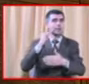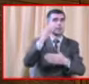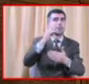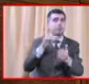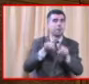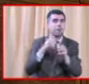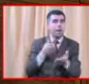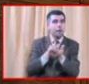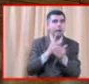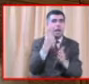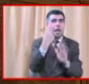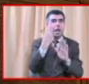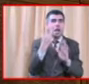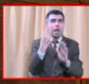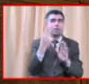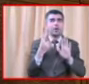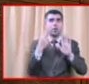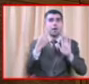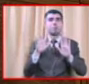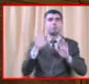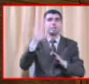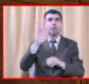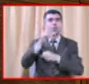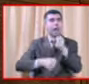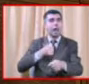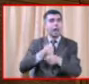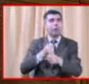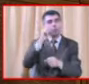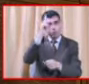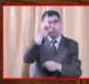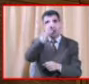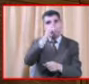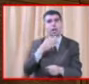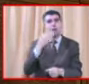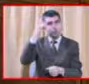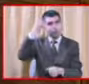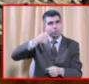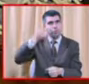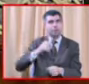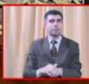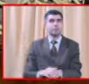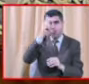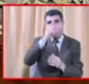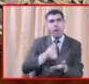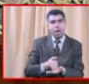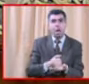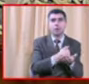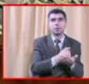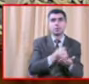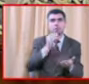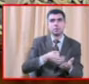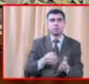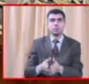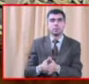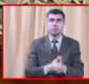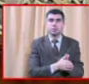اي 2017 اعتقد ياك 2015 اعتقد ان شاء الله. تبارك الله عليكم. شكرا للسيد الوزير. السادة النواب